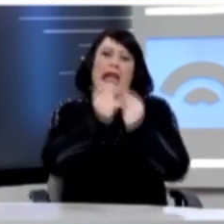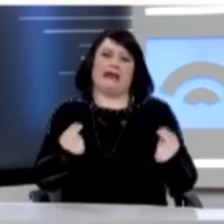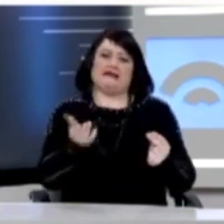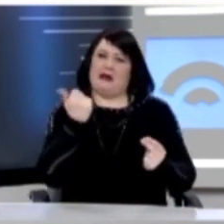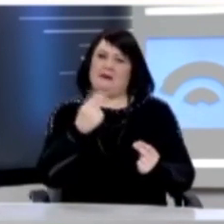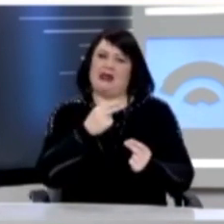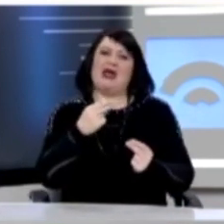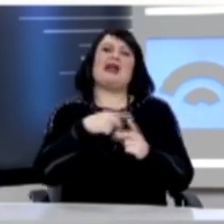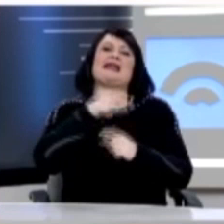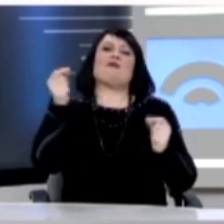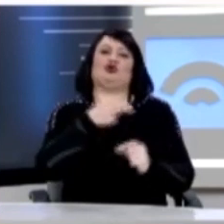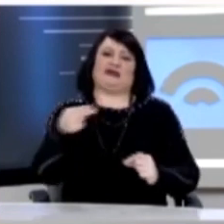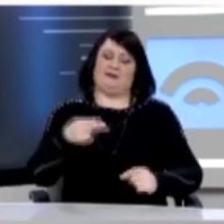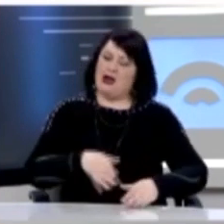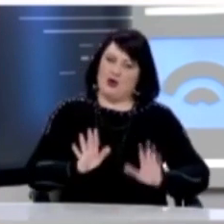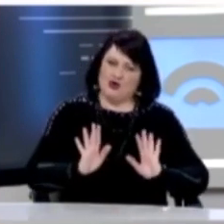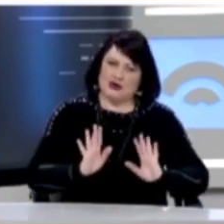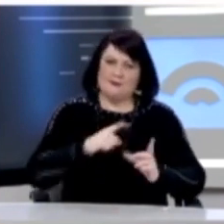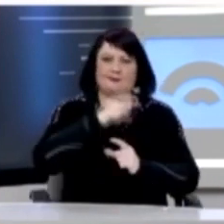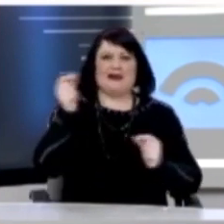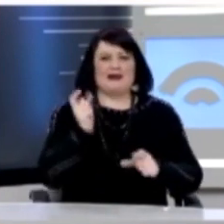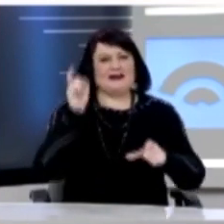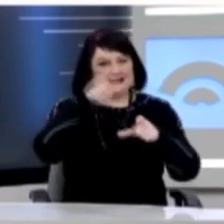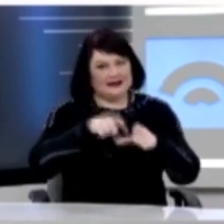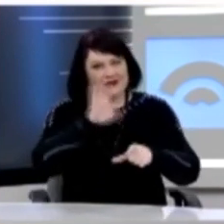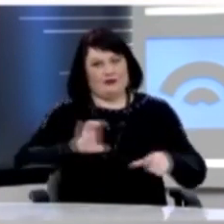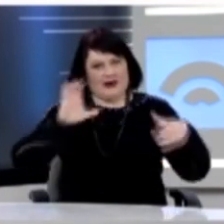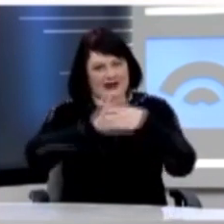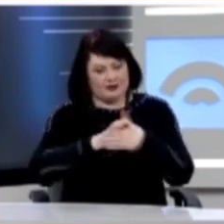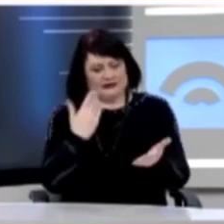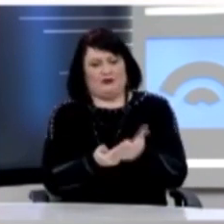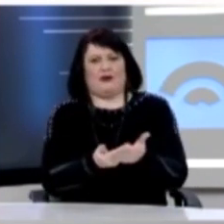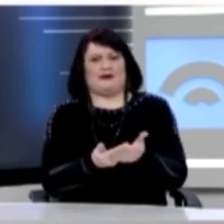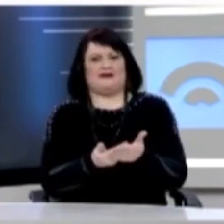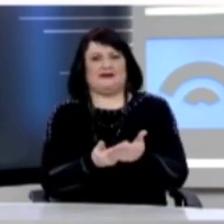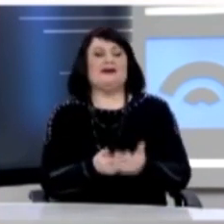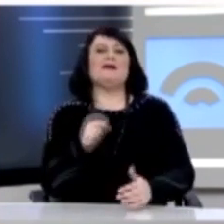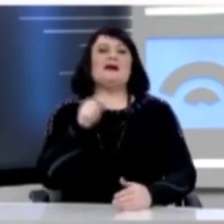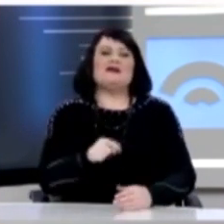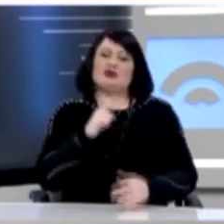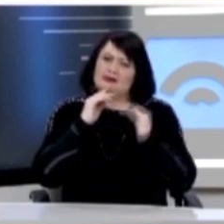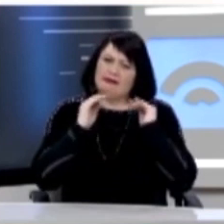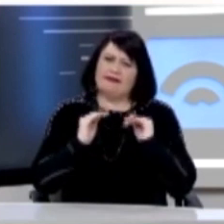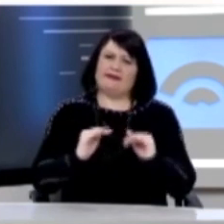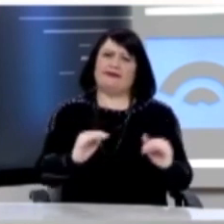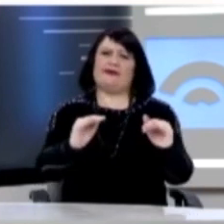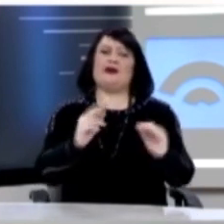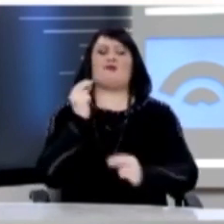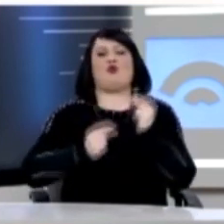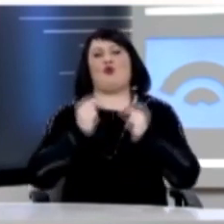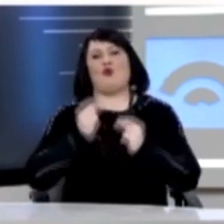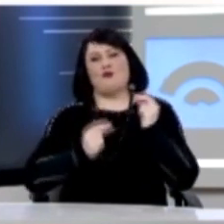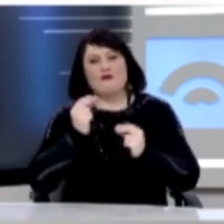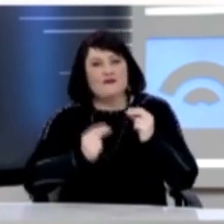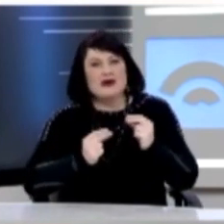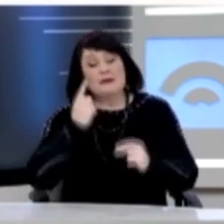άλλωστε αποδεικνύει και η ένταξη της Κύπρου στην Ευρωπαϊκή Ένωση, στο πλαίσιο της οποίας διαιωνίζεται επίσης το πρόβλημα